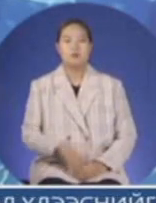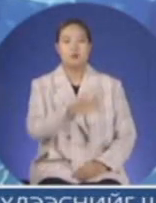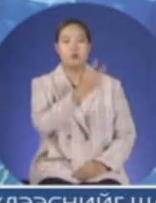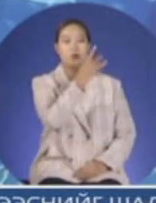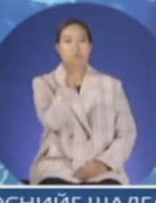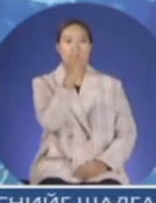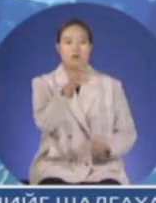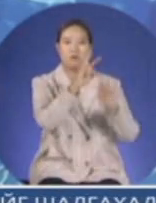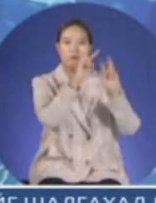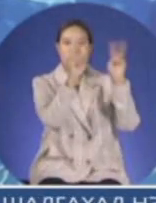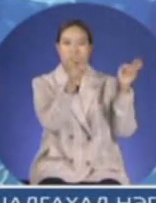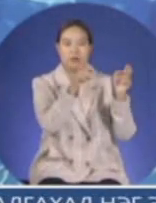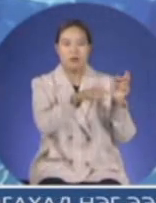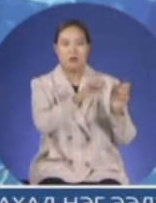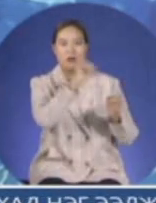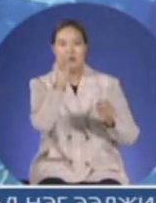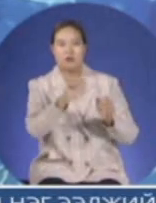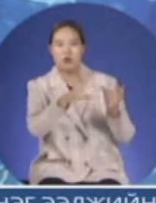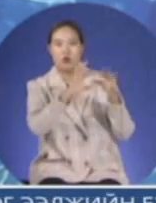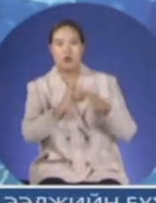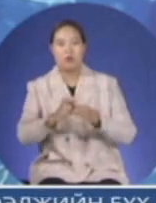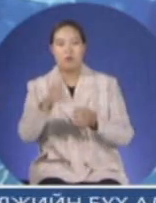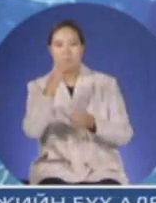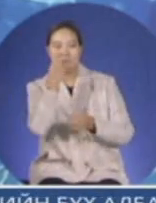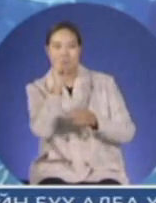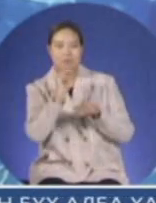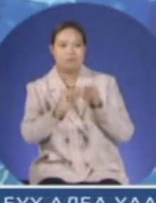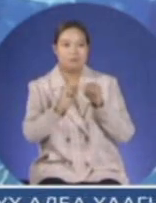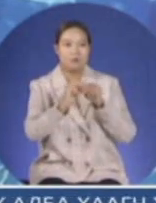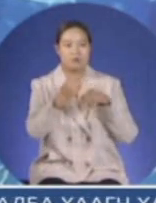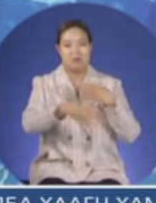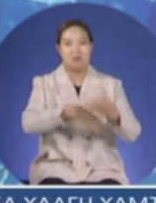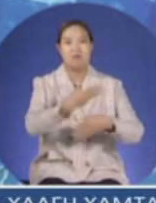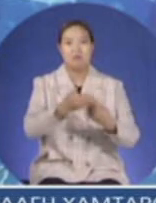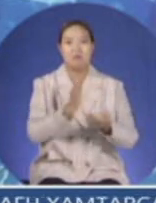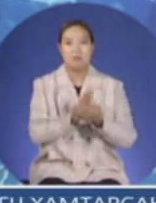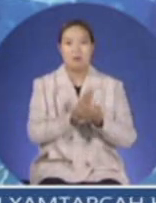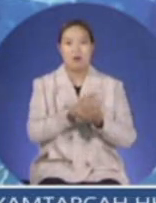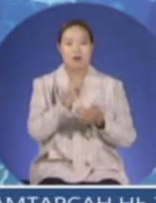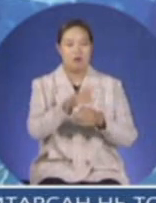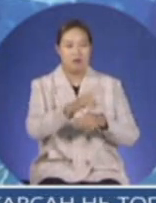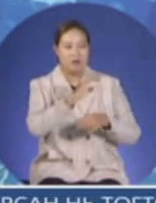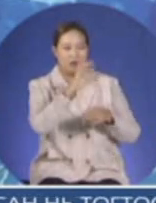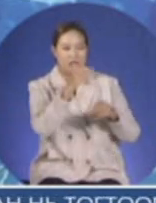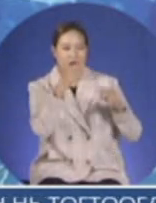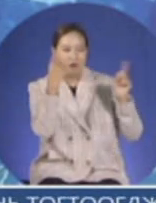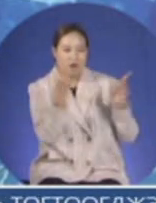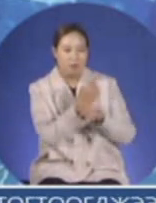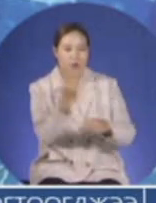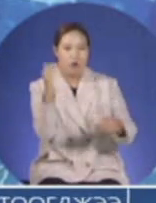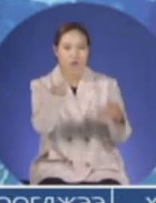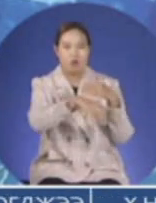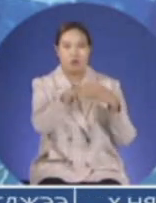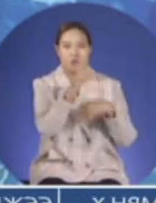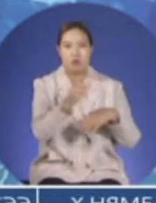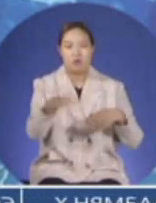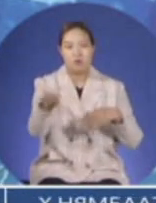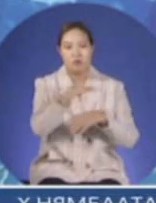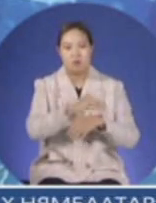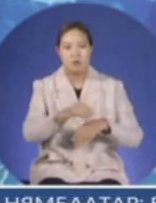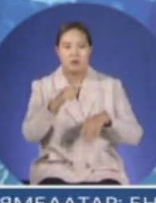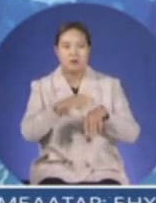Нүүрснийхээ асуудалтай холбоотой хэрэгт мөрдөн байцаалтын ажиллагаа явагдаж байна. Хэргийн цар хүрээ хэрэгт оролцогчдын хэргийн цаг